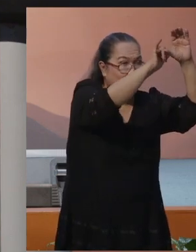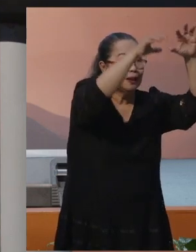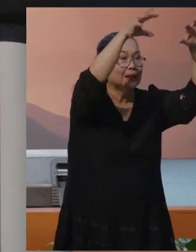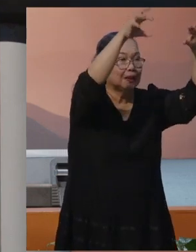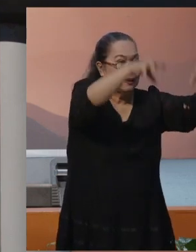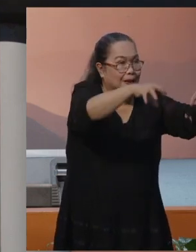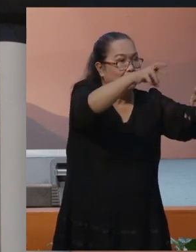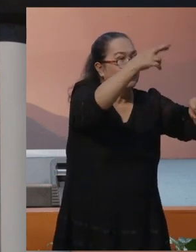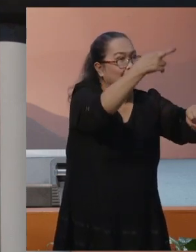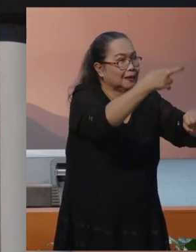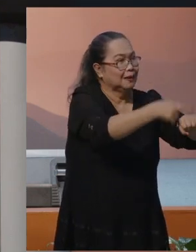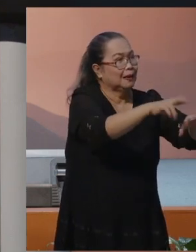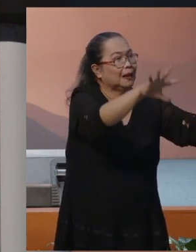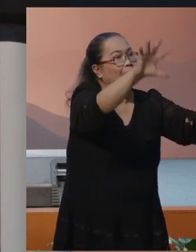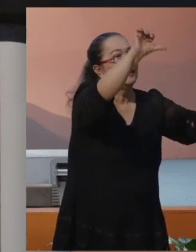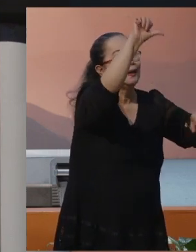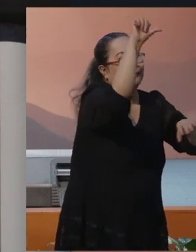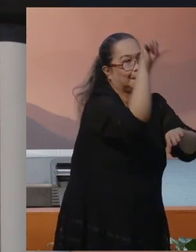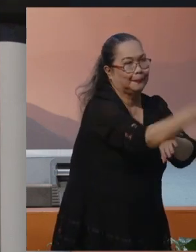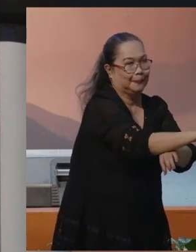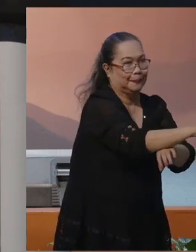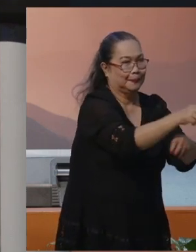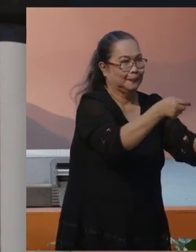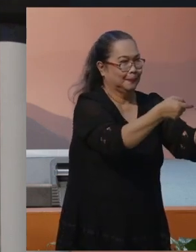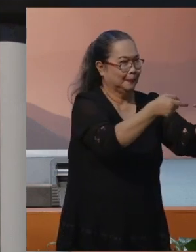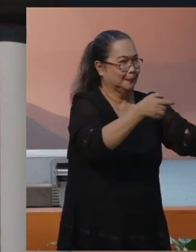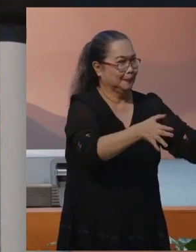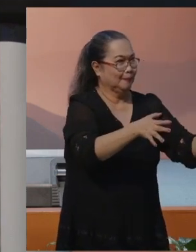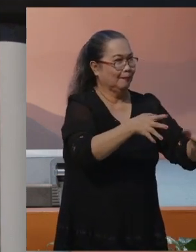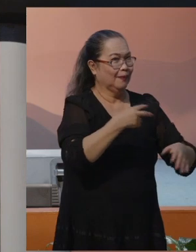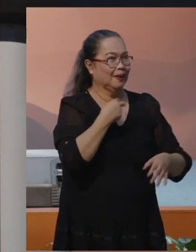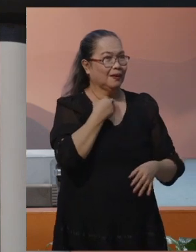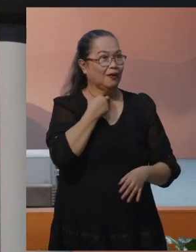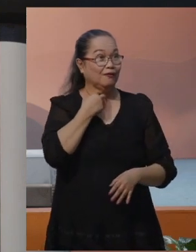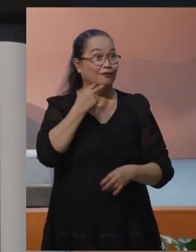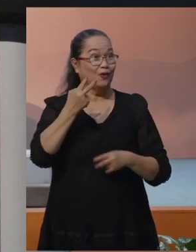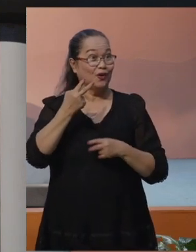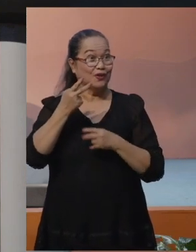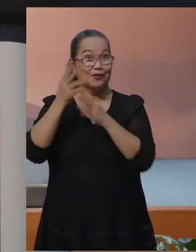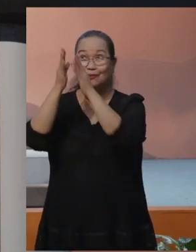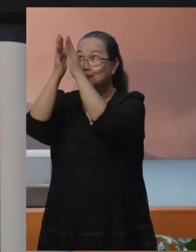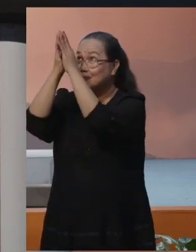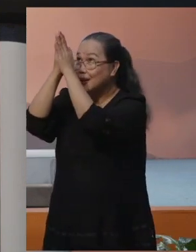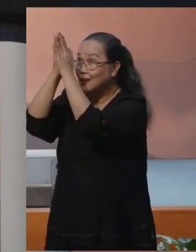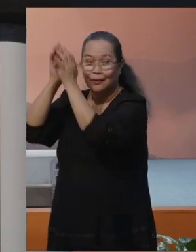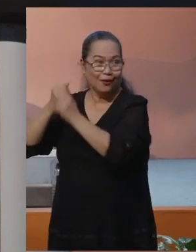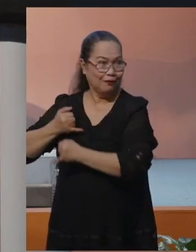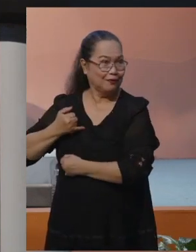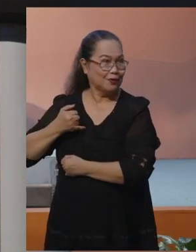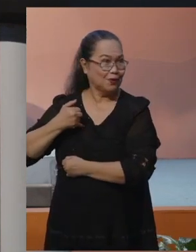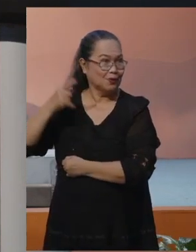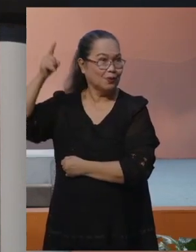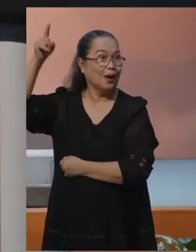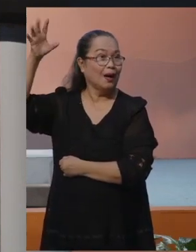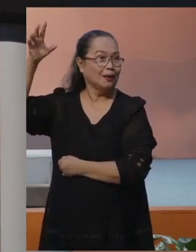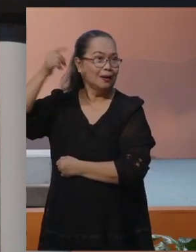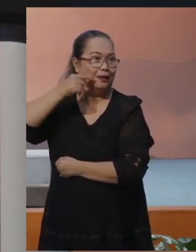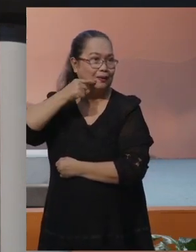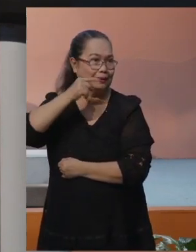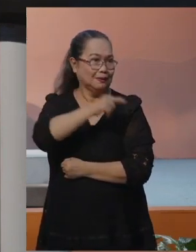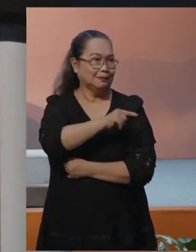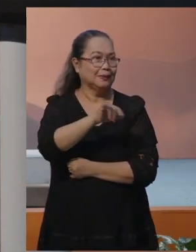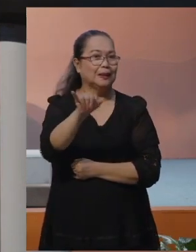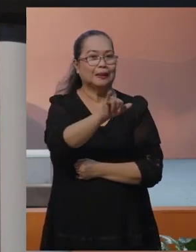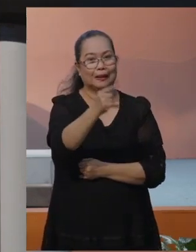Tinalo niya ang kalaban. The Lord heeded the voice of a man. Hindi lang kay Joshua yan, mga kapatid. Bawat